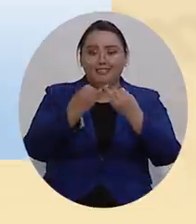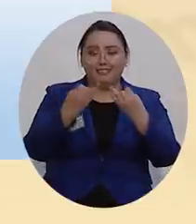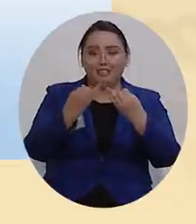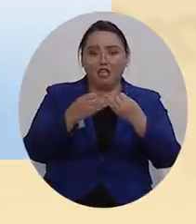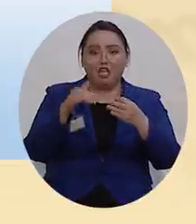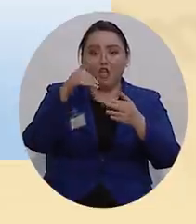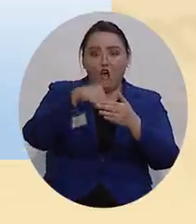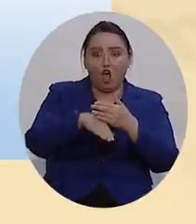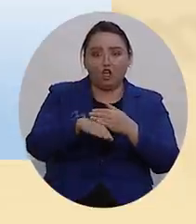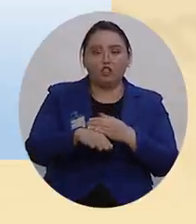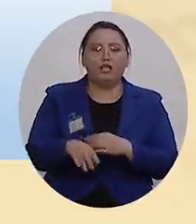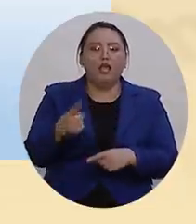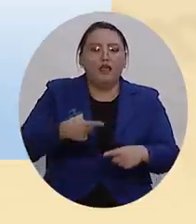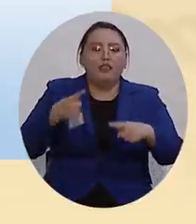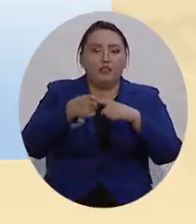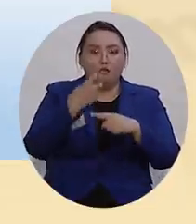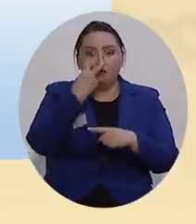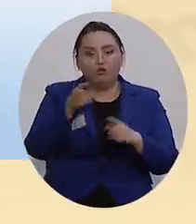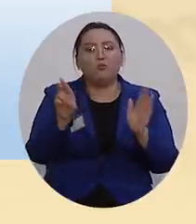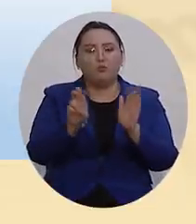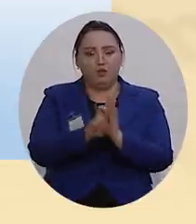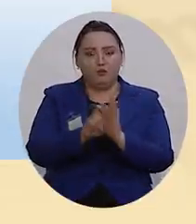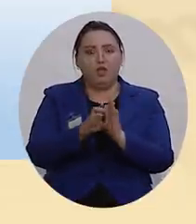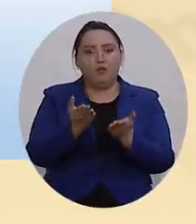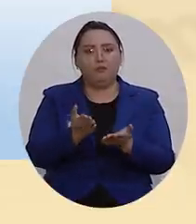орж илүү дэлгэрэнгүйгээр үзэж болно хүмүүдээ.